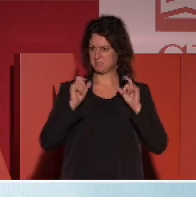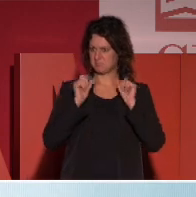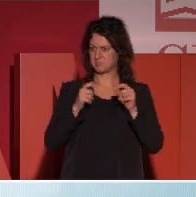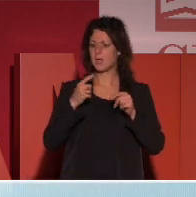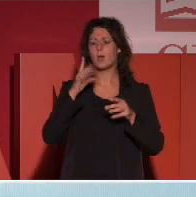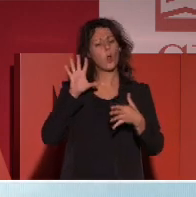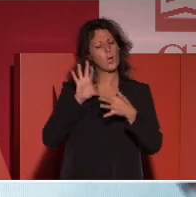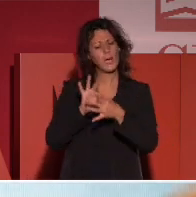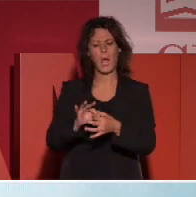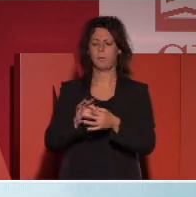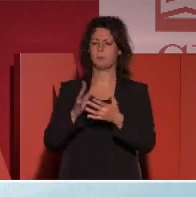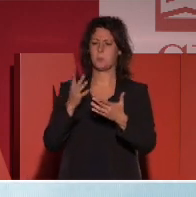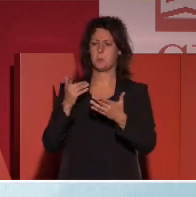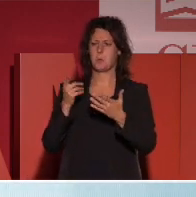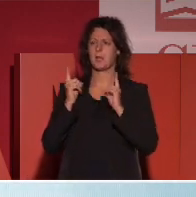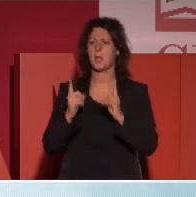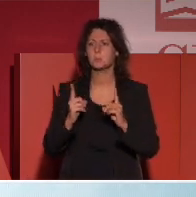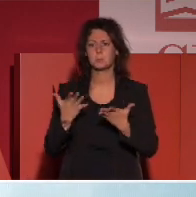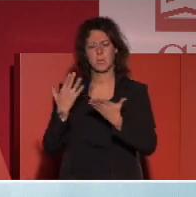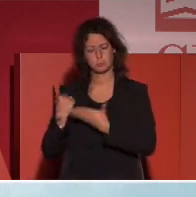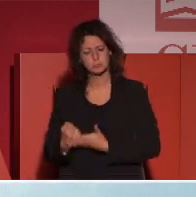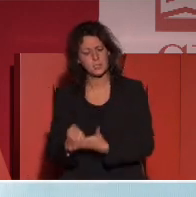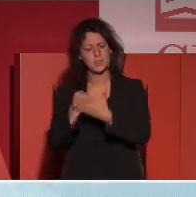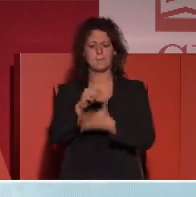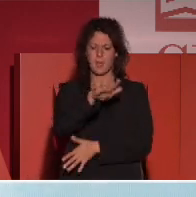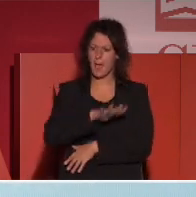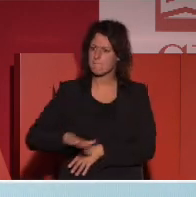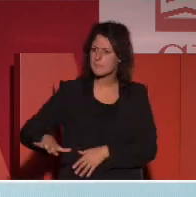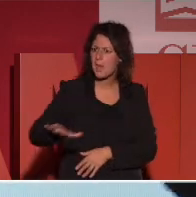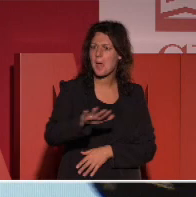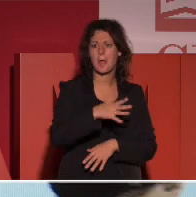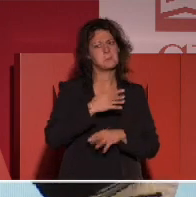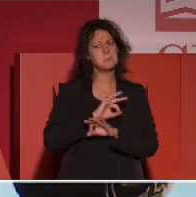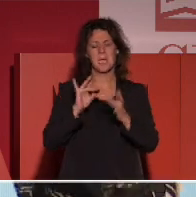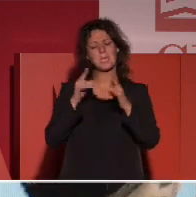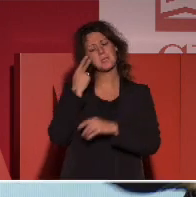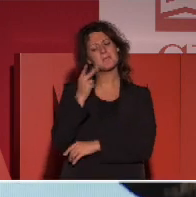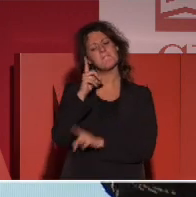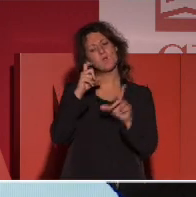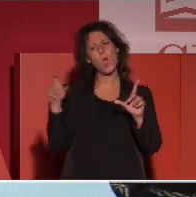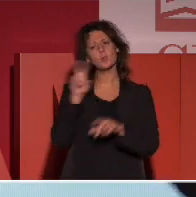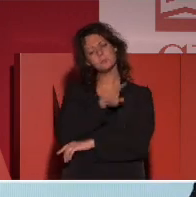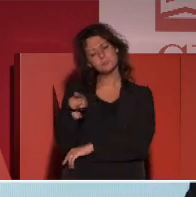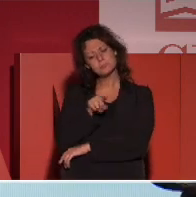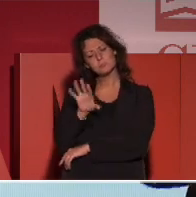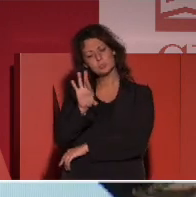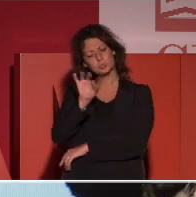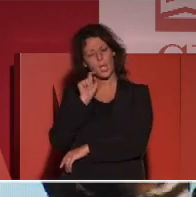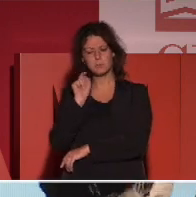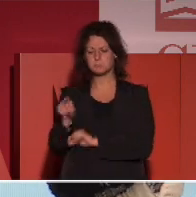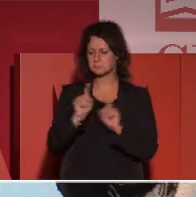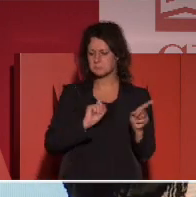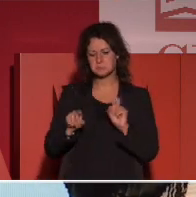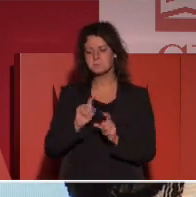perfettamente ecologici e che tu puoi scegliere ci sono le foto tu poi mangia una foto tua e loro tele